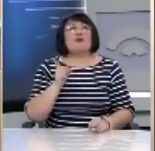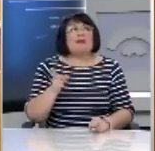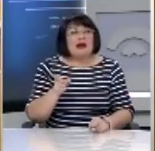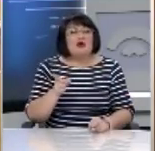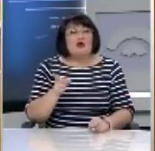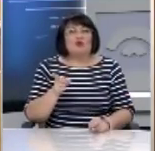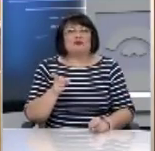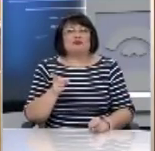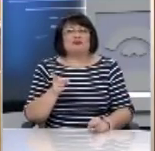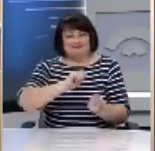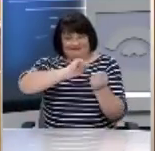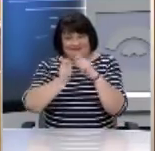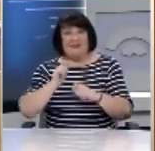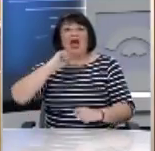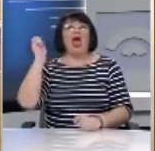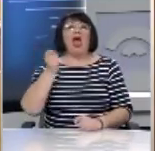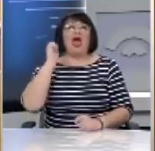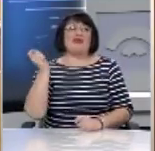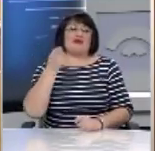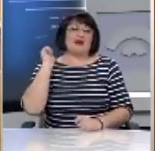χειρότερα σε ελληνοτουρκικό.